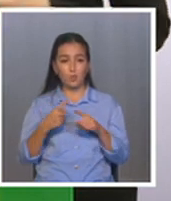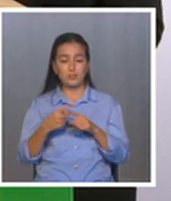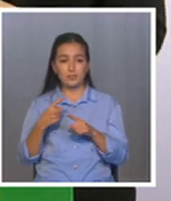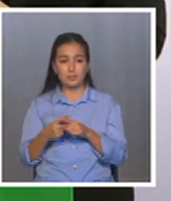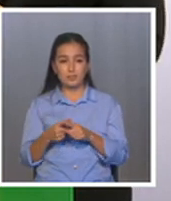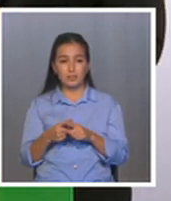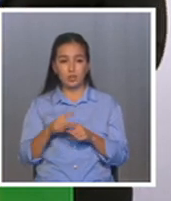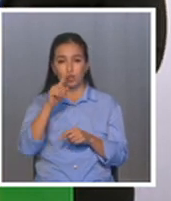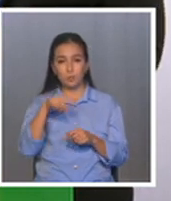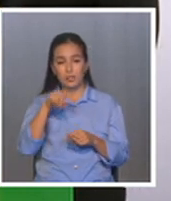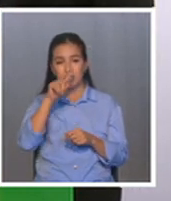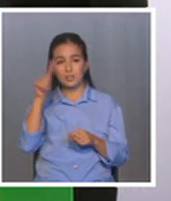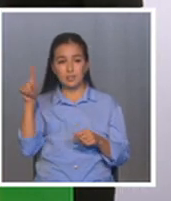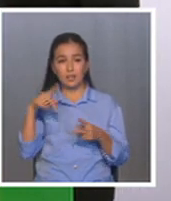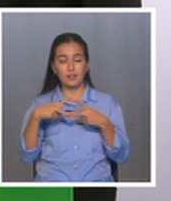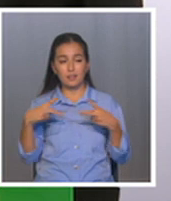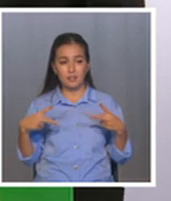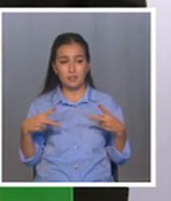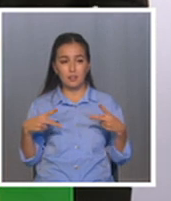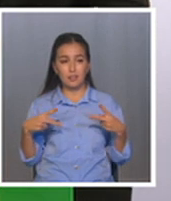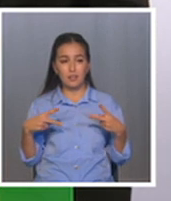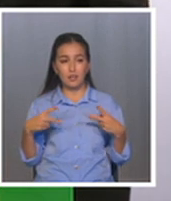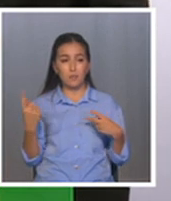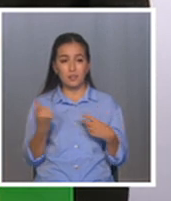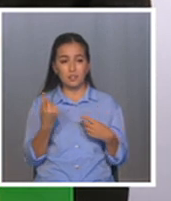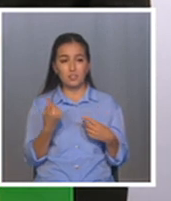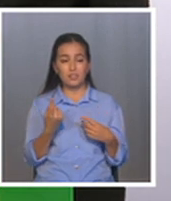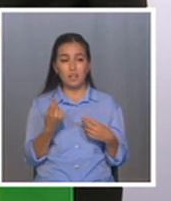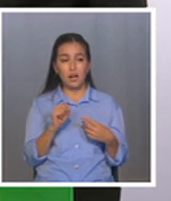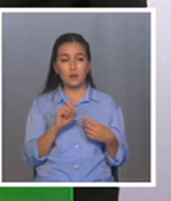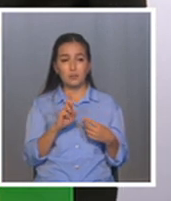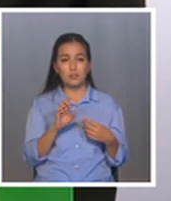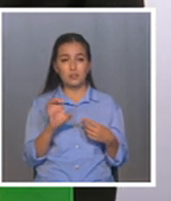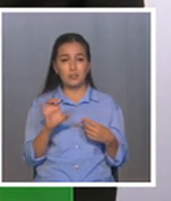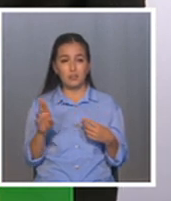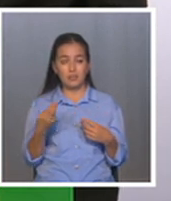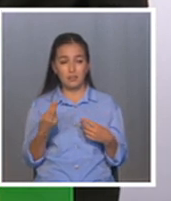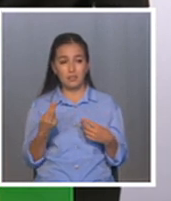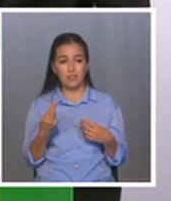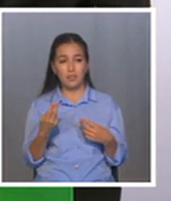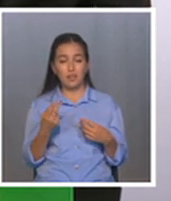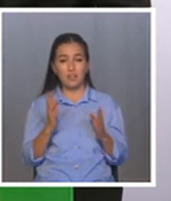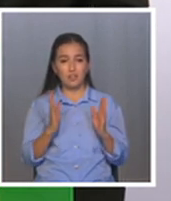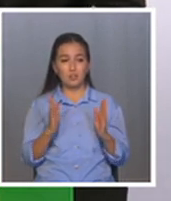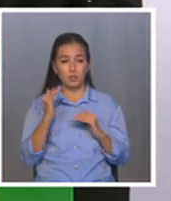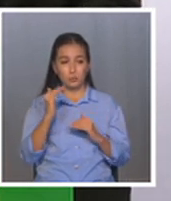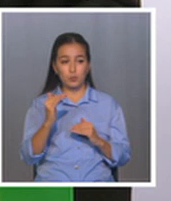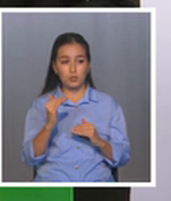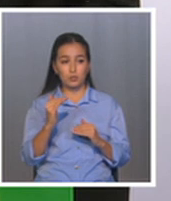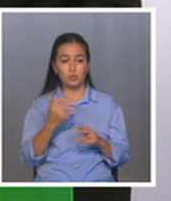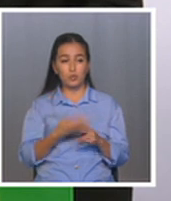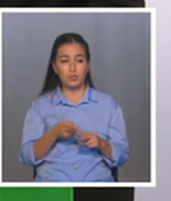түбір астына тең екен. Енді біріншіден А, Б, С, Д тік төрт бұрыш.